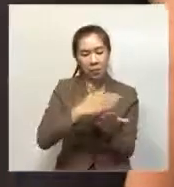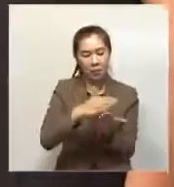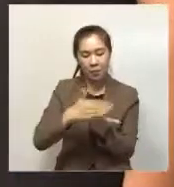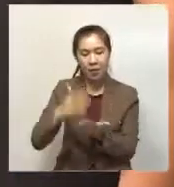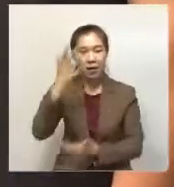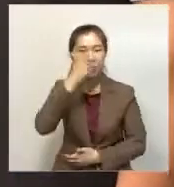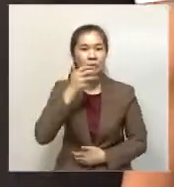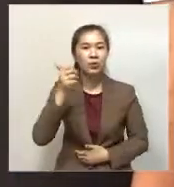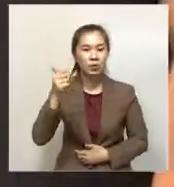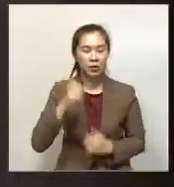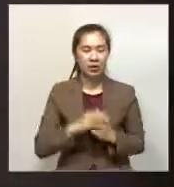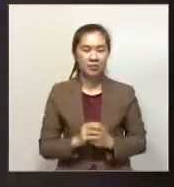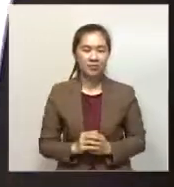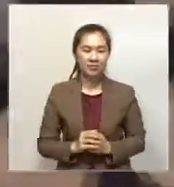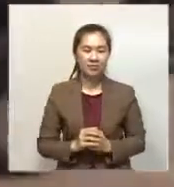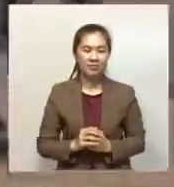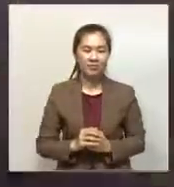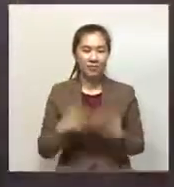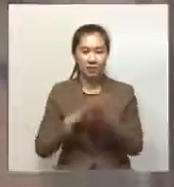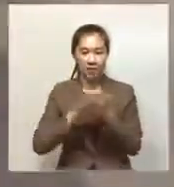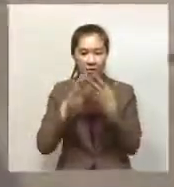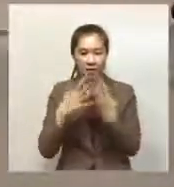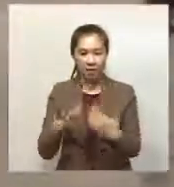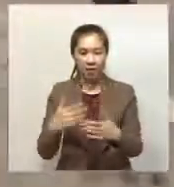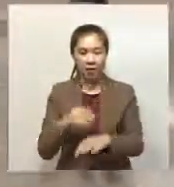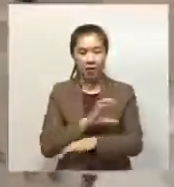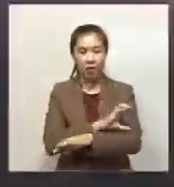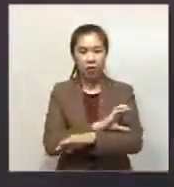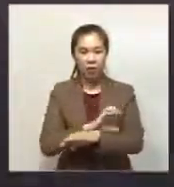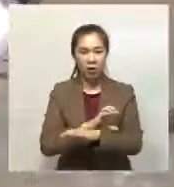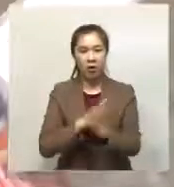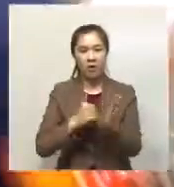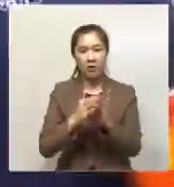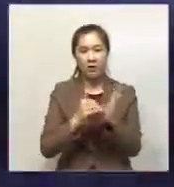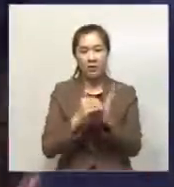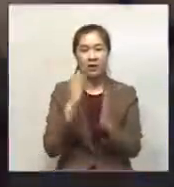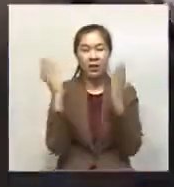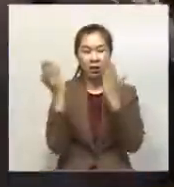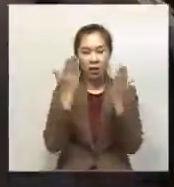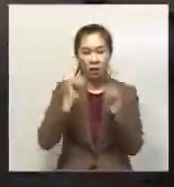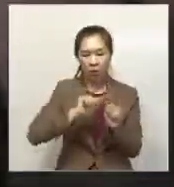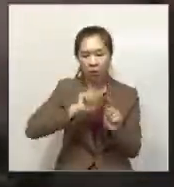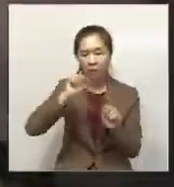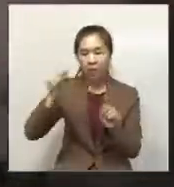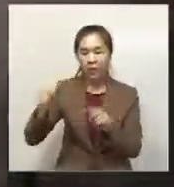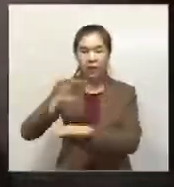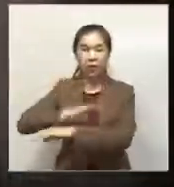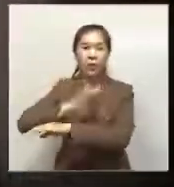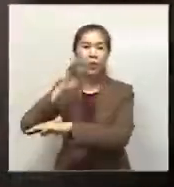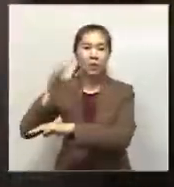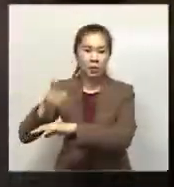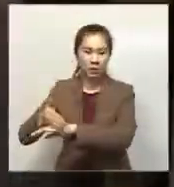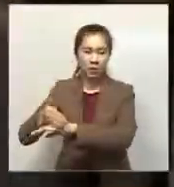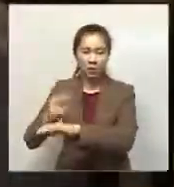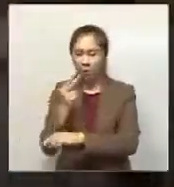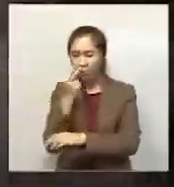ามจากนั้นนายกรัฐมนตรีได้เดินทางจากสถานีรถไฟฟ้าสีลมไปยังสถานีรถไฟฟ้าหัวลำโพงเพื่อตรวจเยี่ย